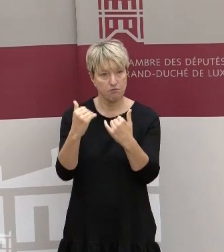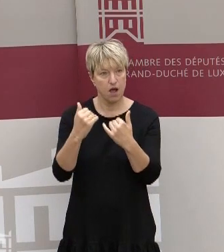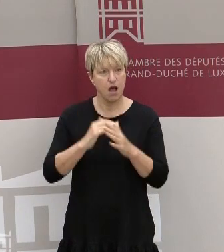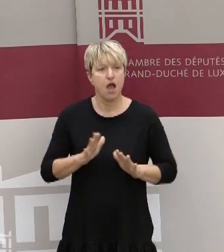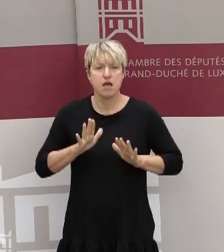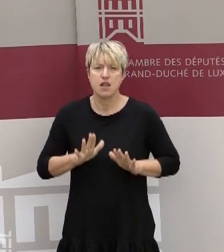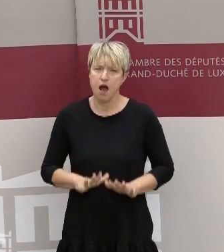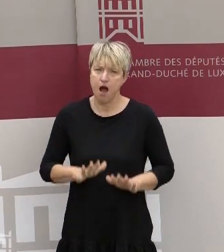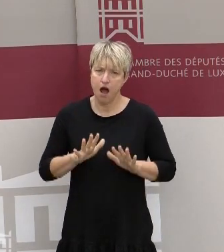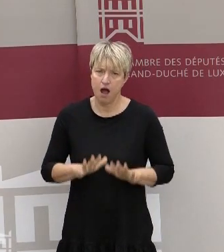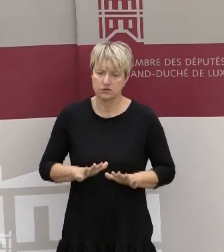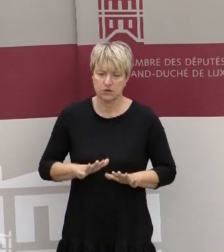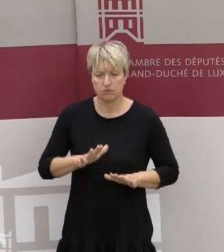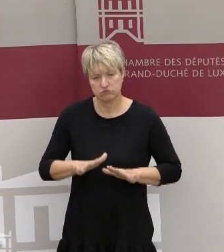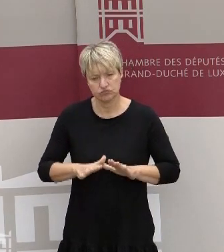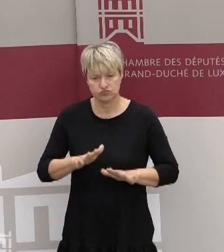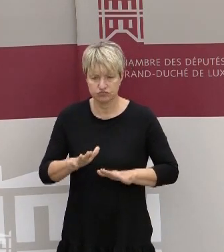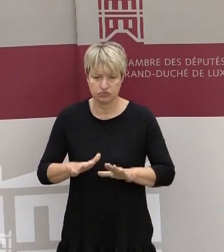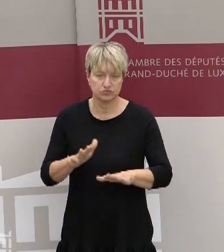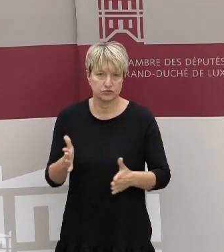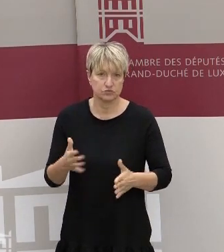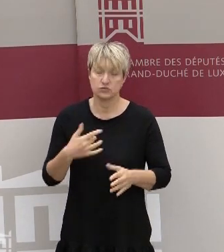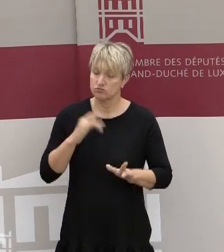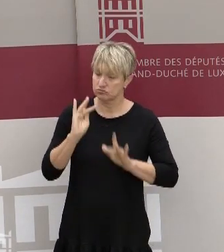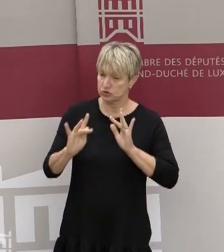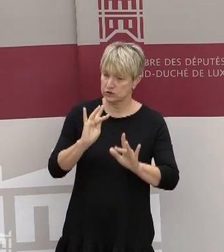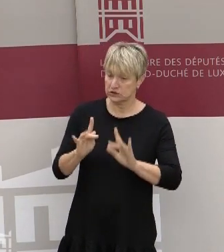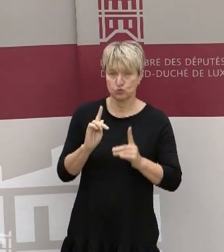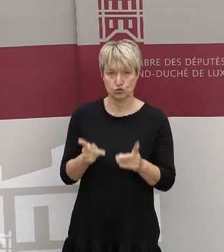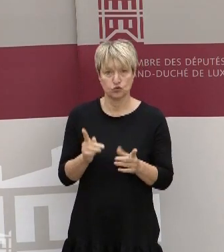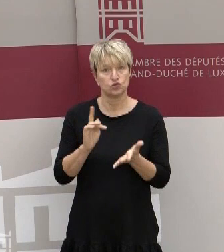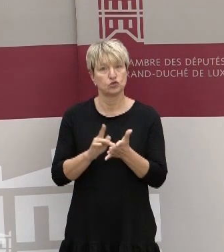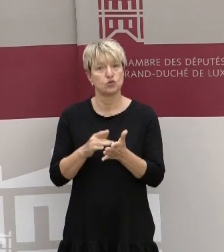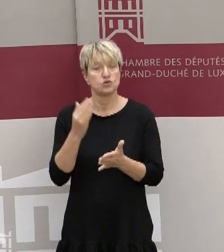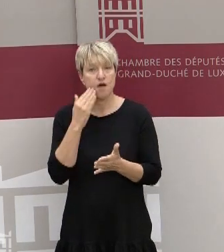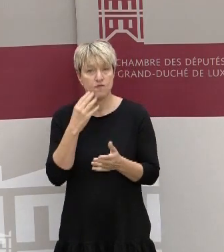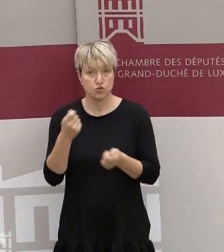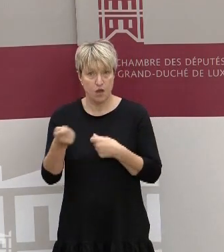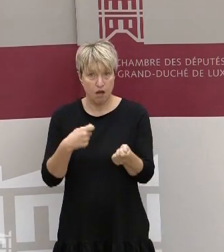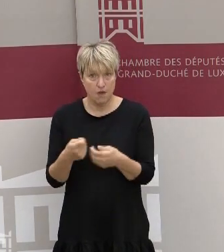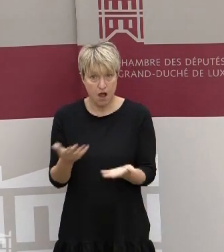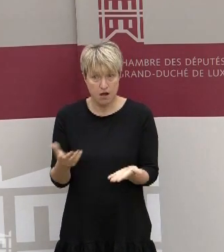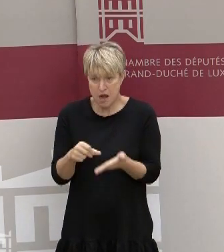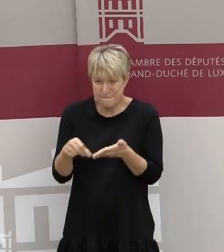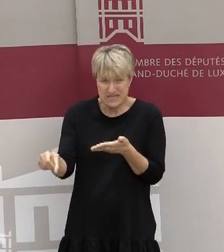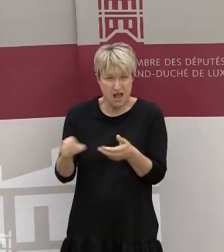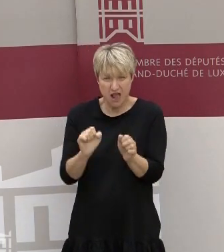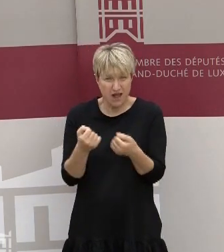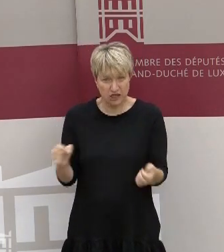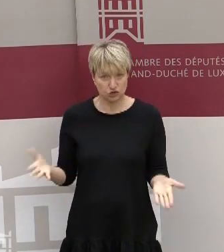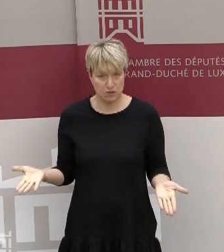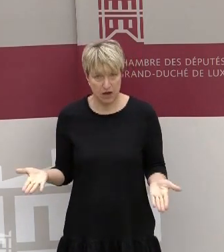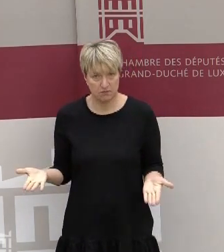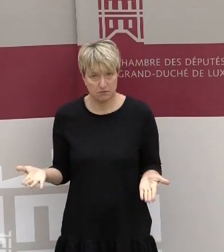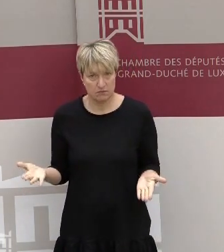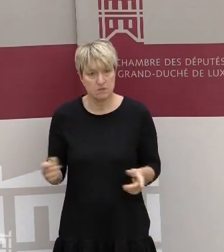diese Wohnmarsche ist für viele Leute hier im Land nicht mehr zu bezahlen. Als Mattbürgerinnen und Mattbürger, die mit uns zusammen hier abgewusst